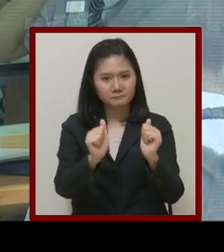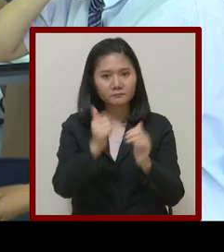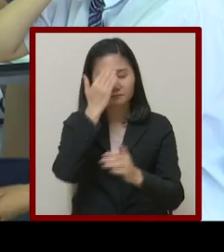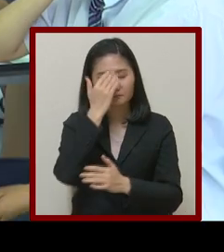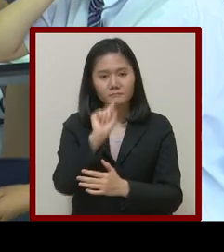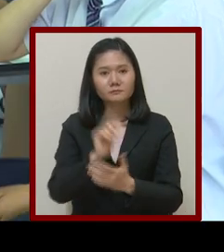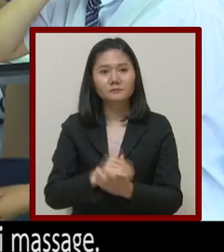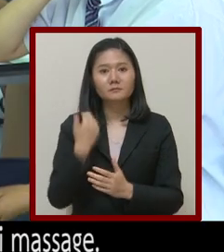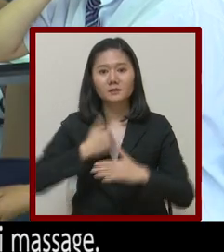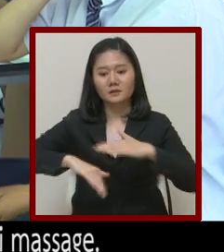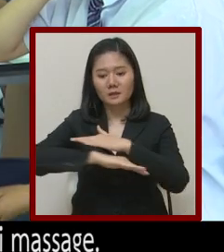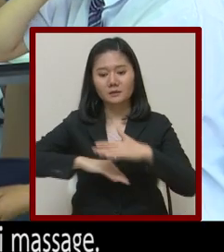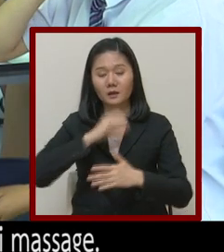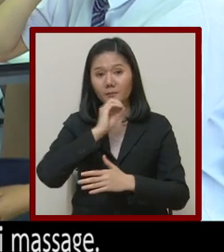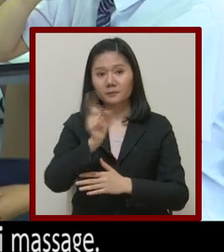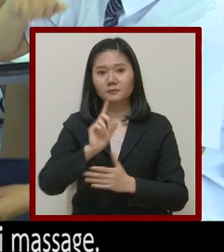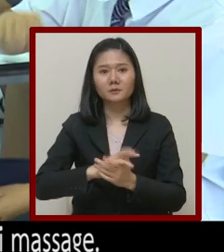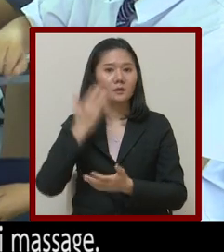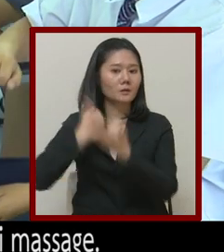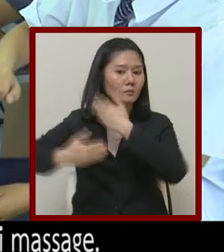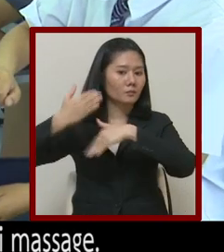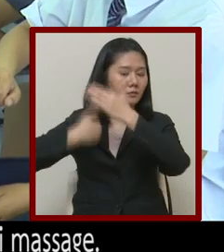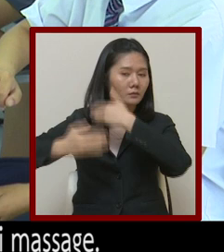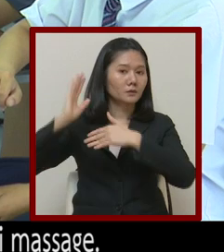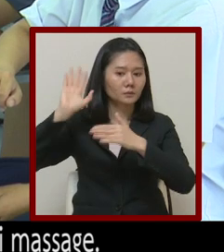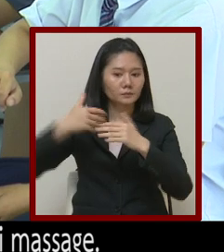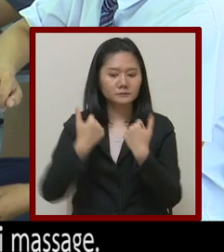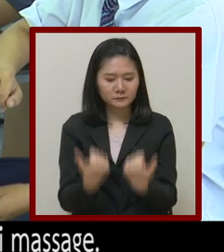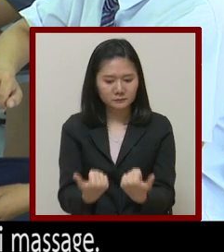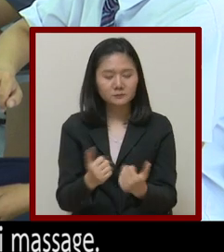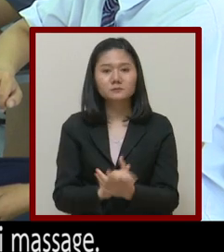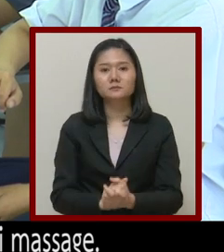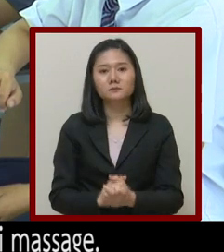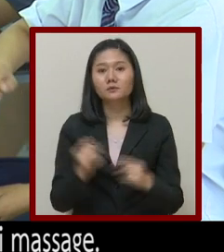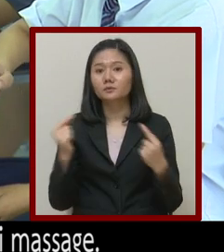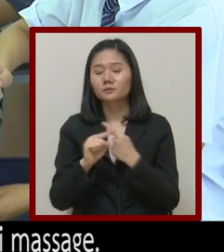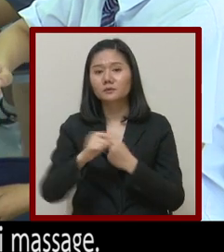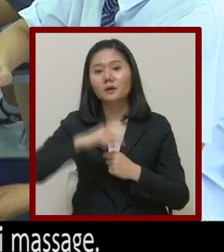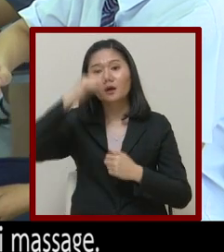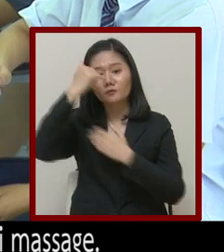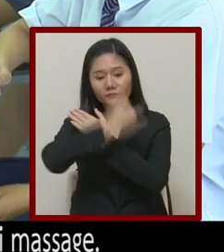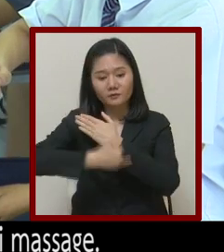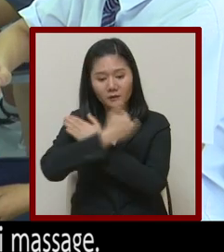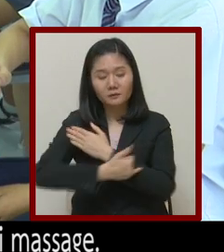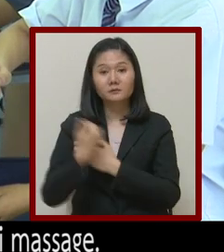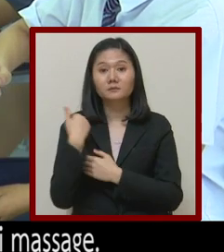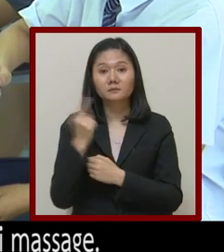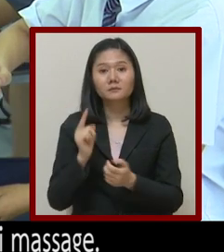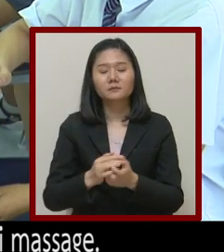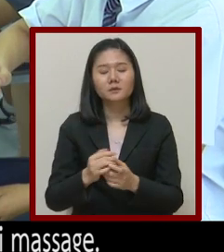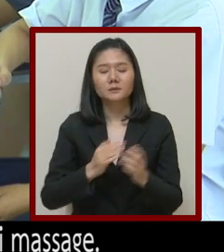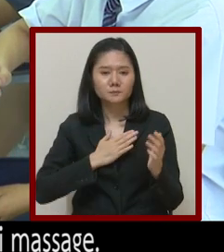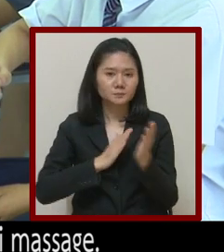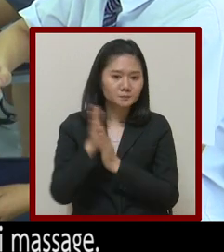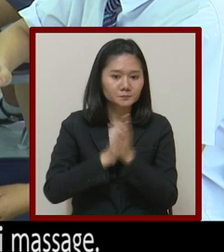เพราะว่ามันมีหลักฐานยืนยันตั้งแต่โบราณกาลมาใช่ไหมคะว่าชาวต่างชาติเนี่ยมีความป